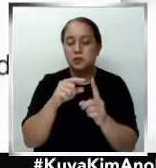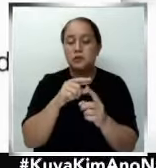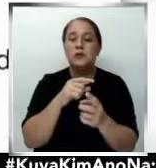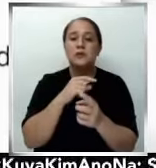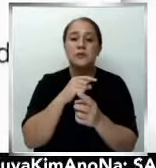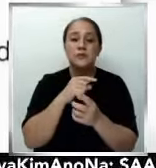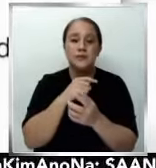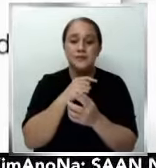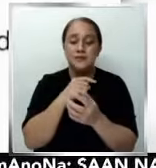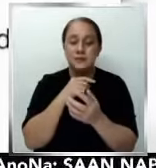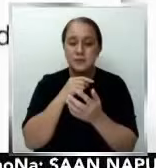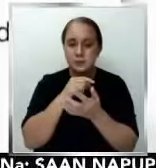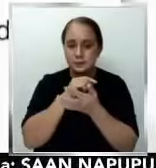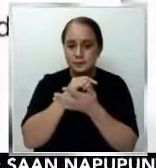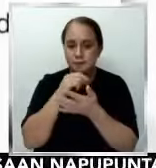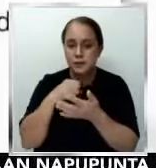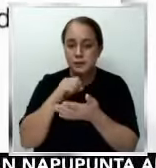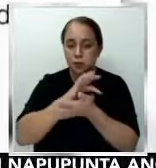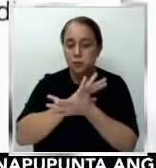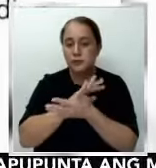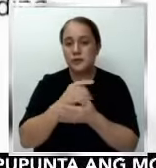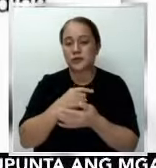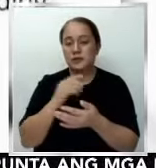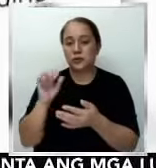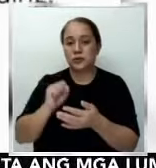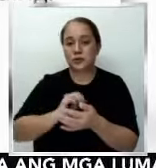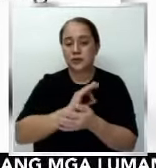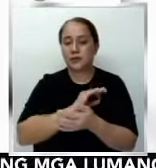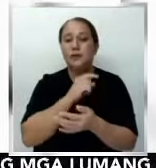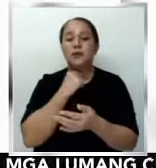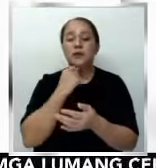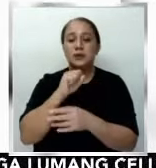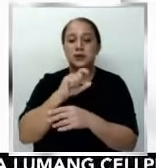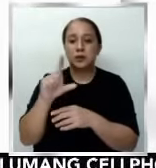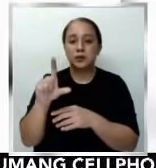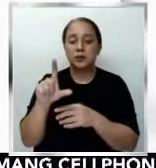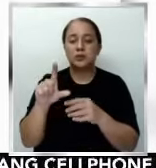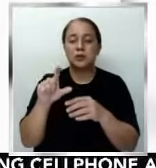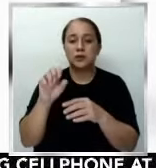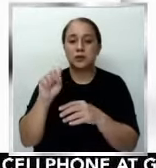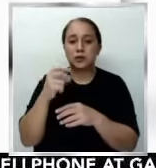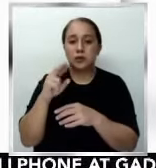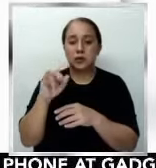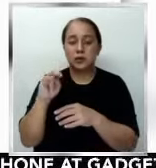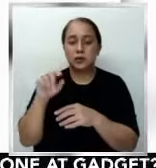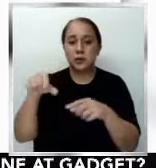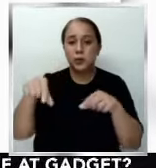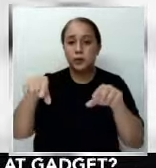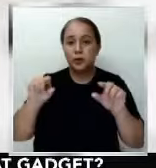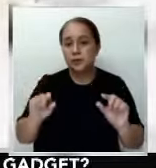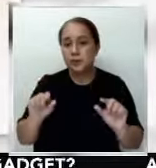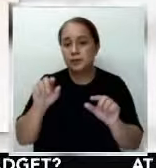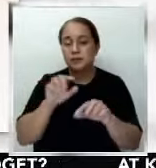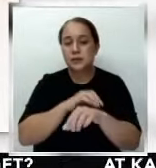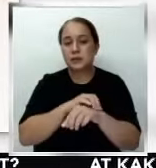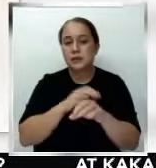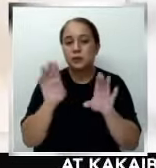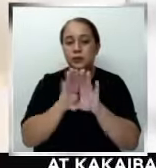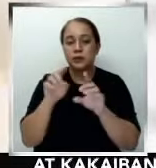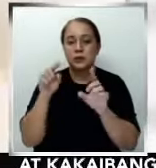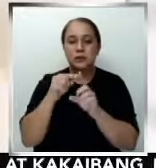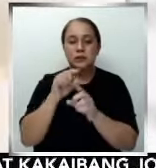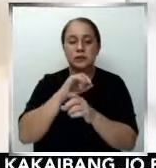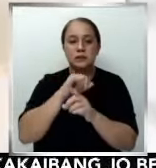doon. Isang pari rin ang nagpositibo sa National Shrine of Our Lady of Guadalupe sa Makati. Sarado sila hanggang January